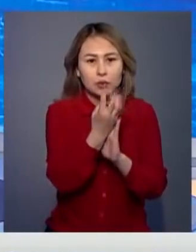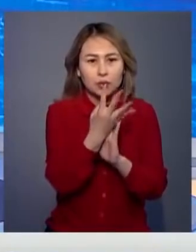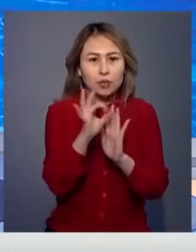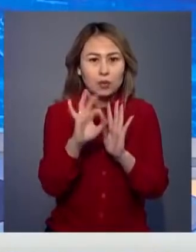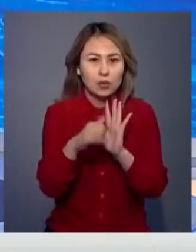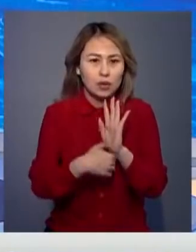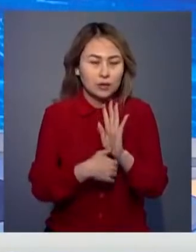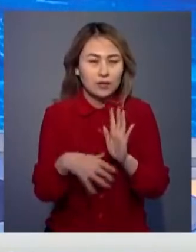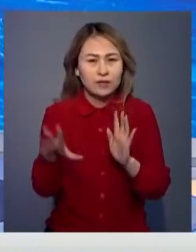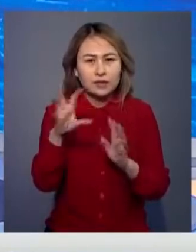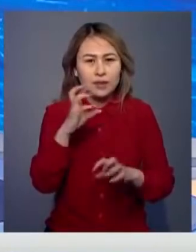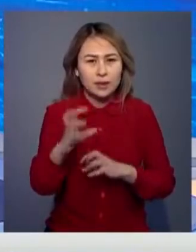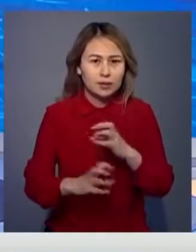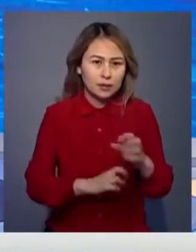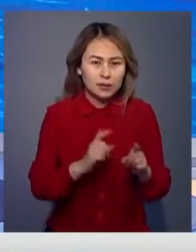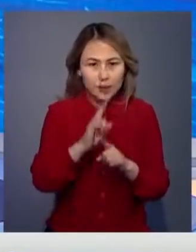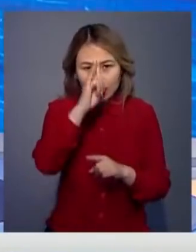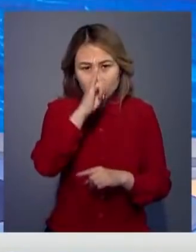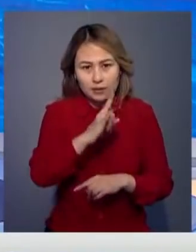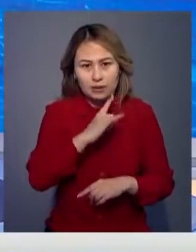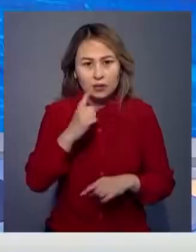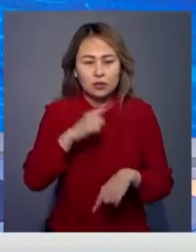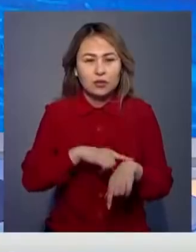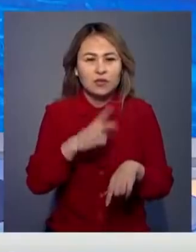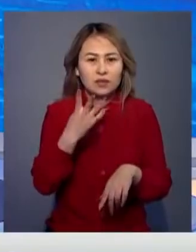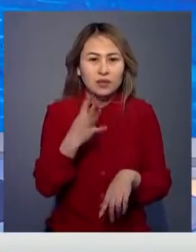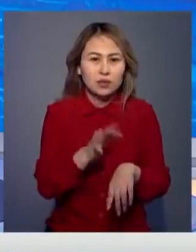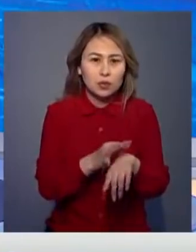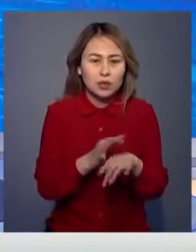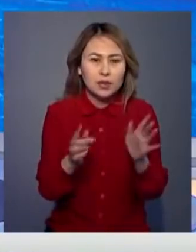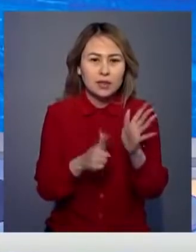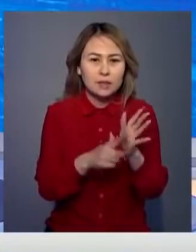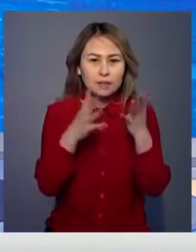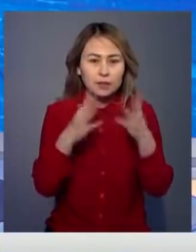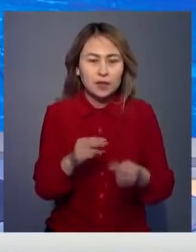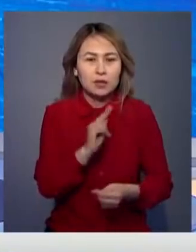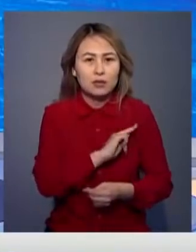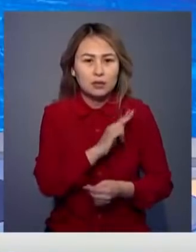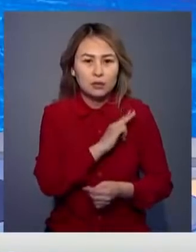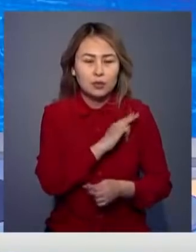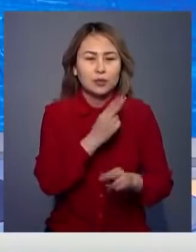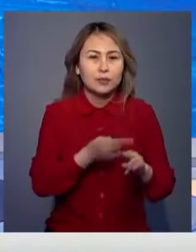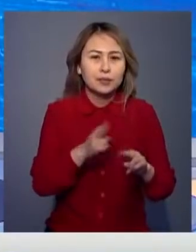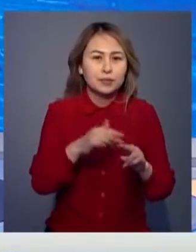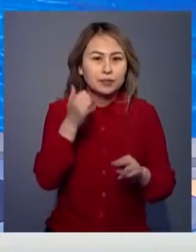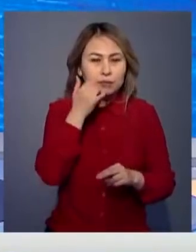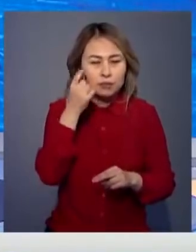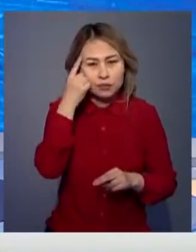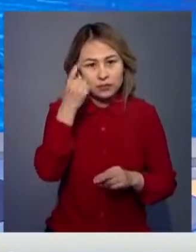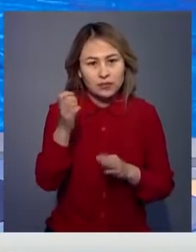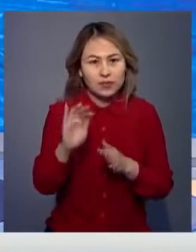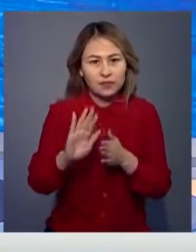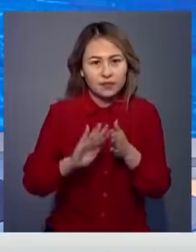бүкіл Қазақстан бойынша. Ол тәулігіне 24 сағат, аптасына 7 күн істейді. Сол жерге қоңырау шалыңыздар да дәрігерді